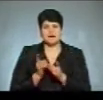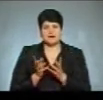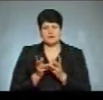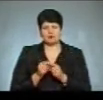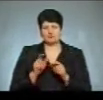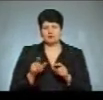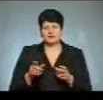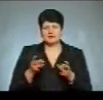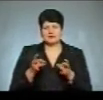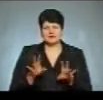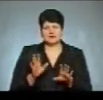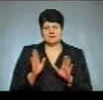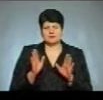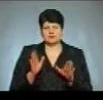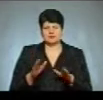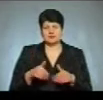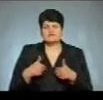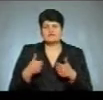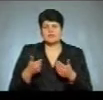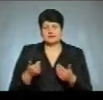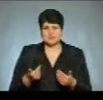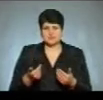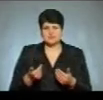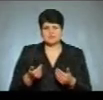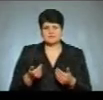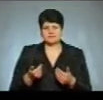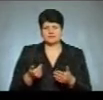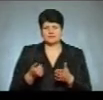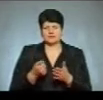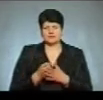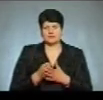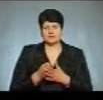людині не буде потреби звертатися безпосередньо до